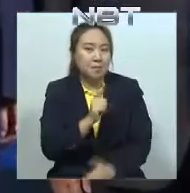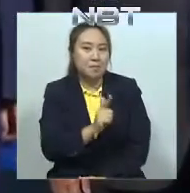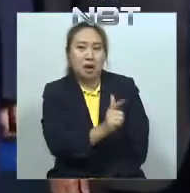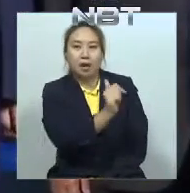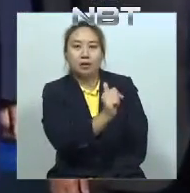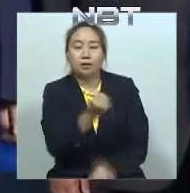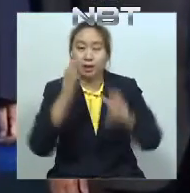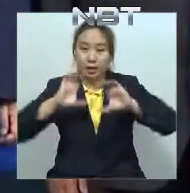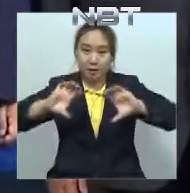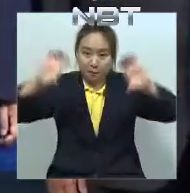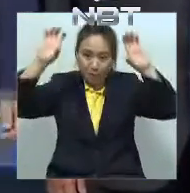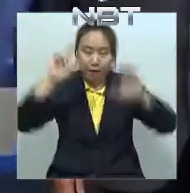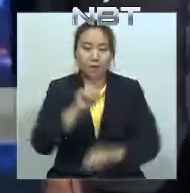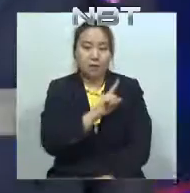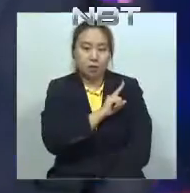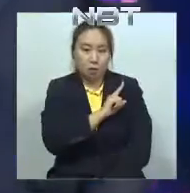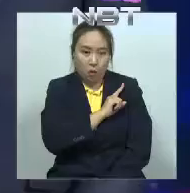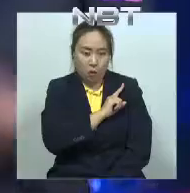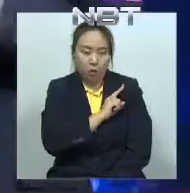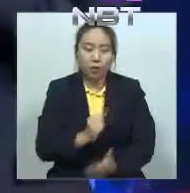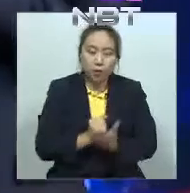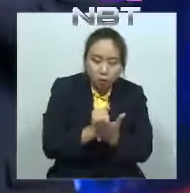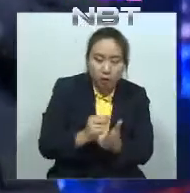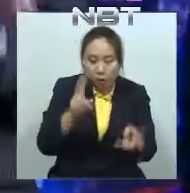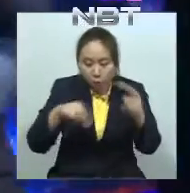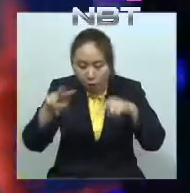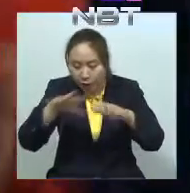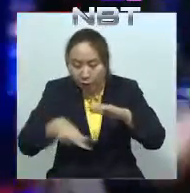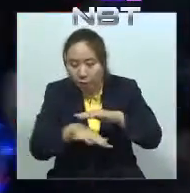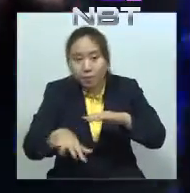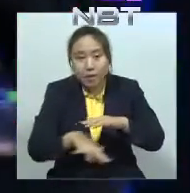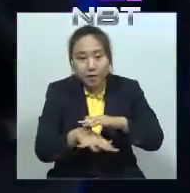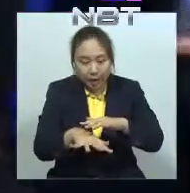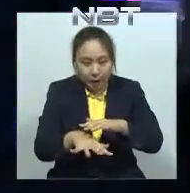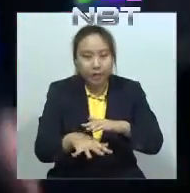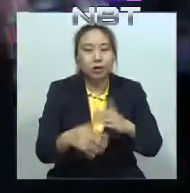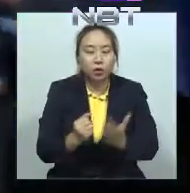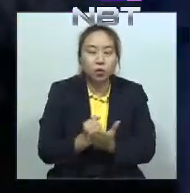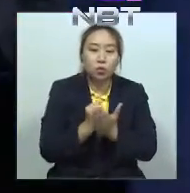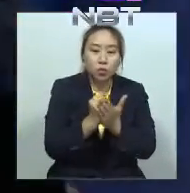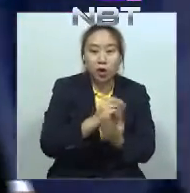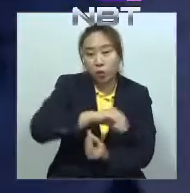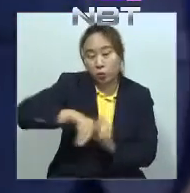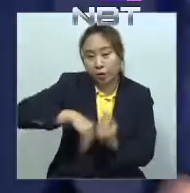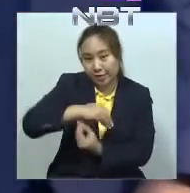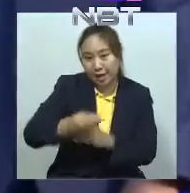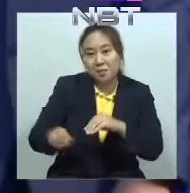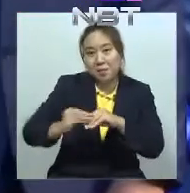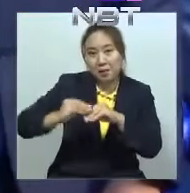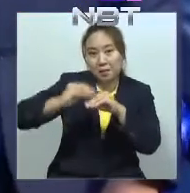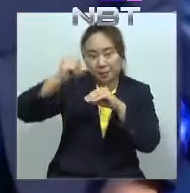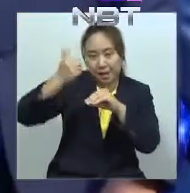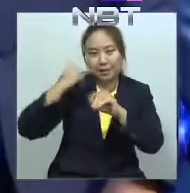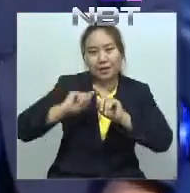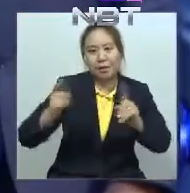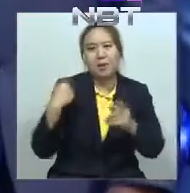ยที่ภาครัฐจะเป็นผู้อำนวยการความสะดวกและวางรากฐานเพิ่มศักยภาพในการขยายธุรกิจแต่ยังมีสิ่งที่น่า